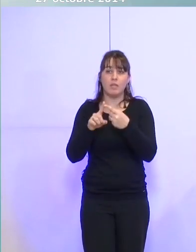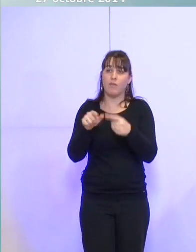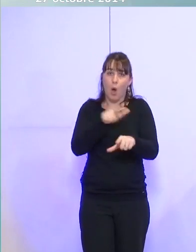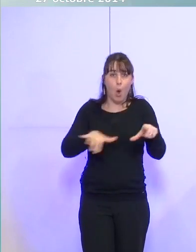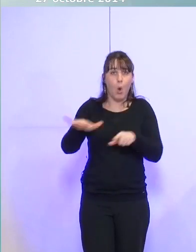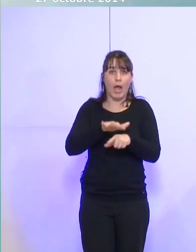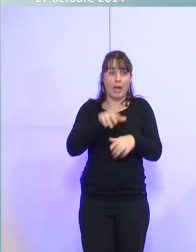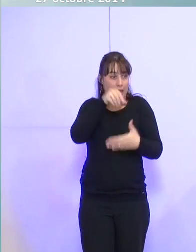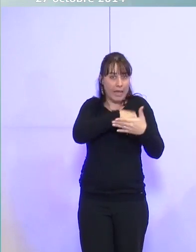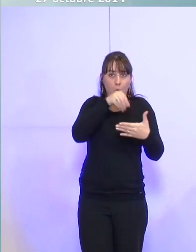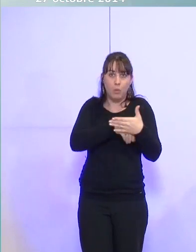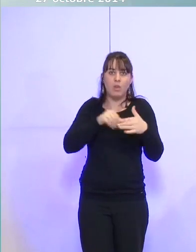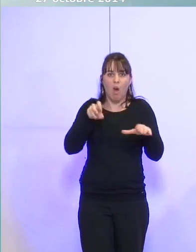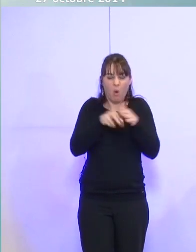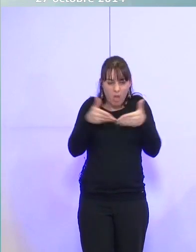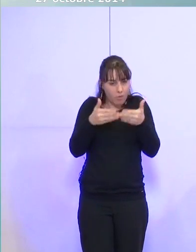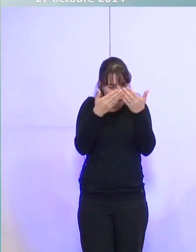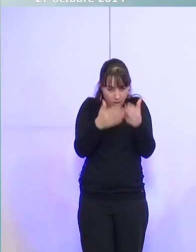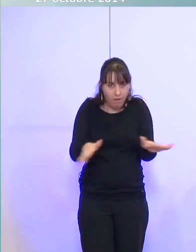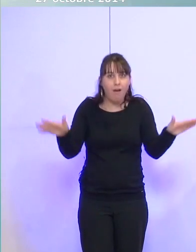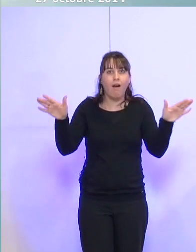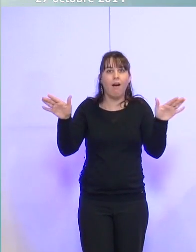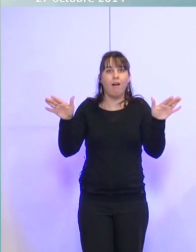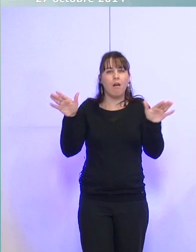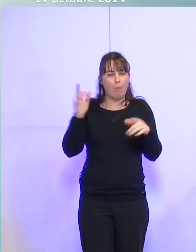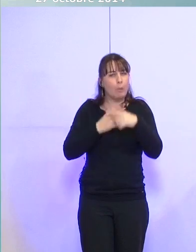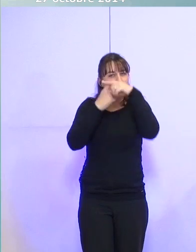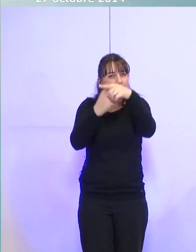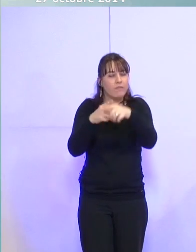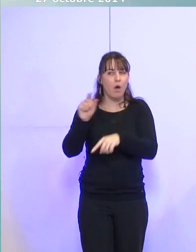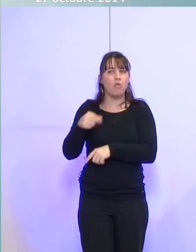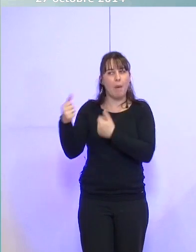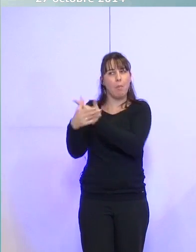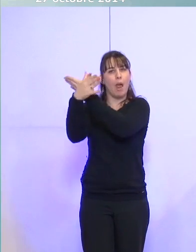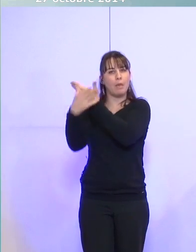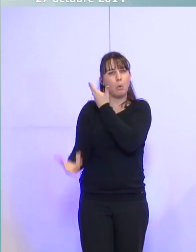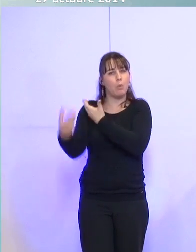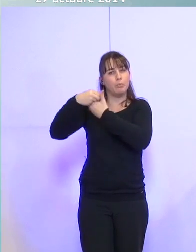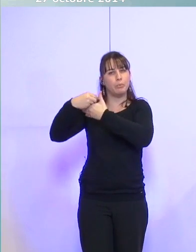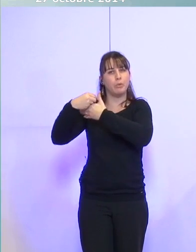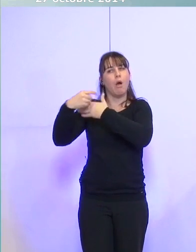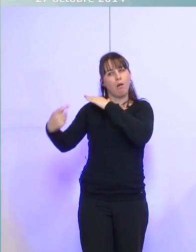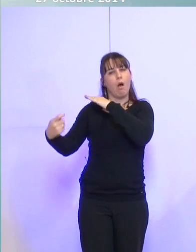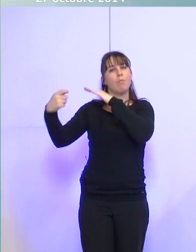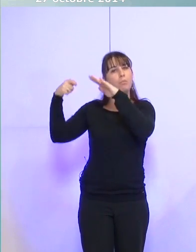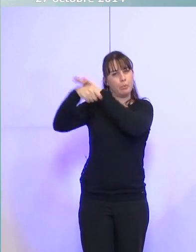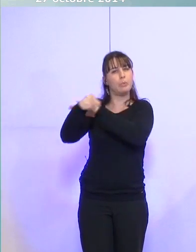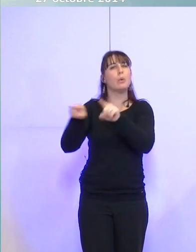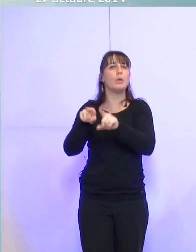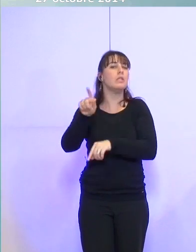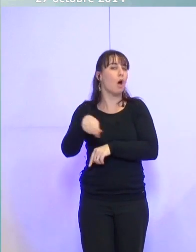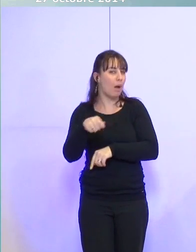bien au-delà du territoire grenoblois seulement, aurait pu ou aurait dû participer à ce financement. C'est vrai qu'il